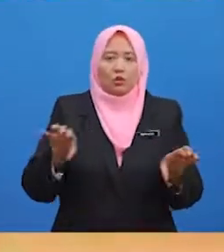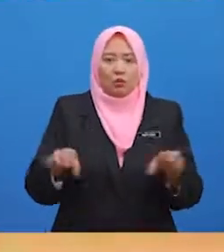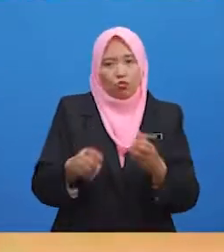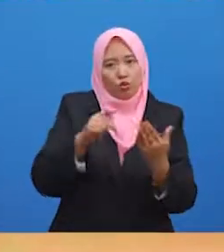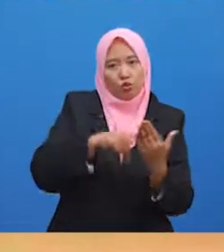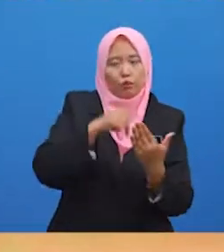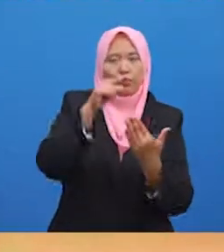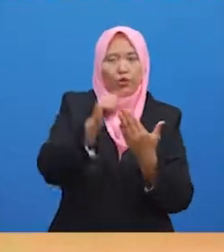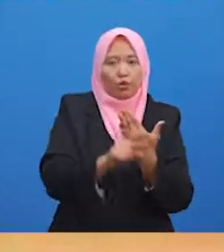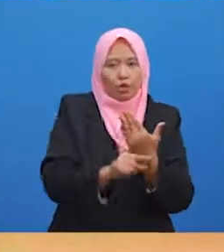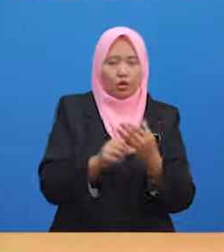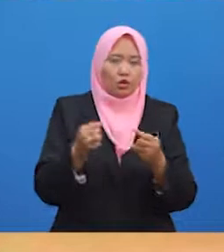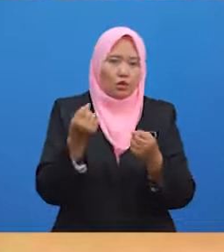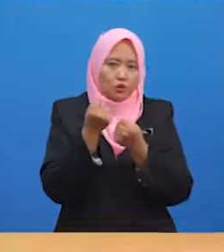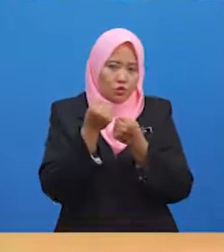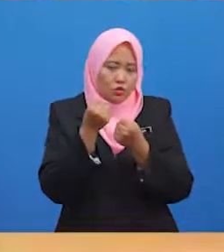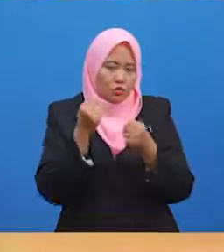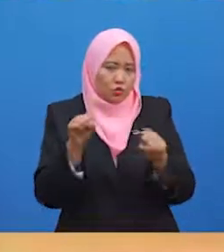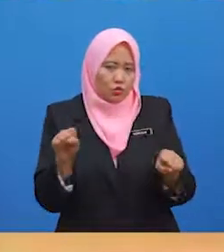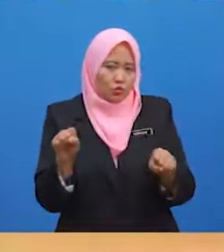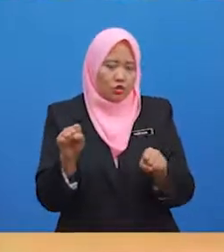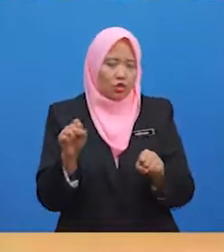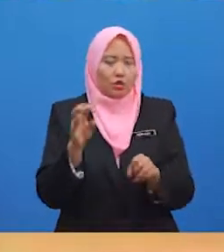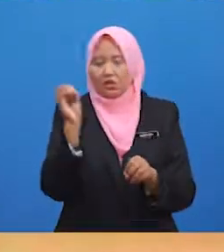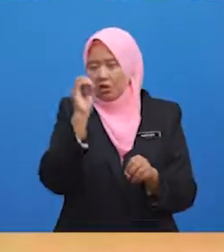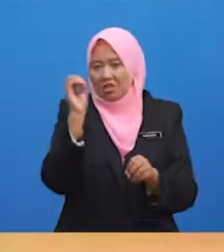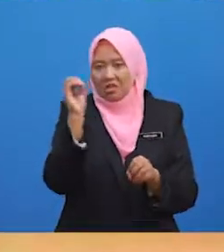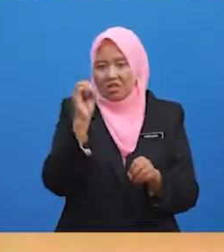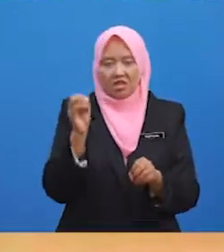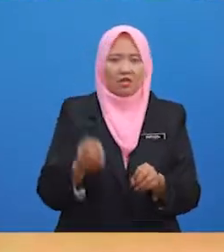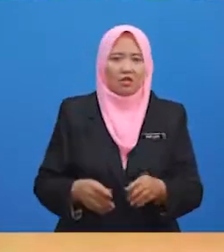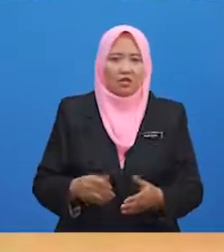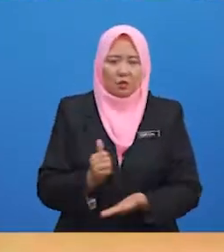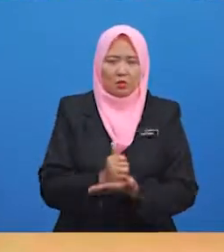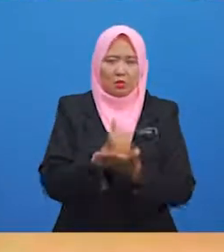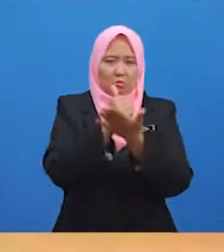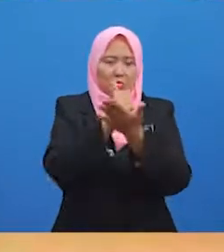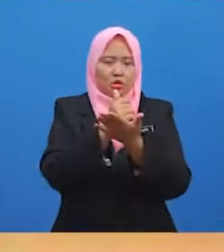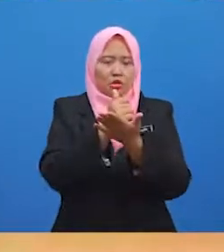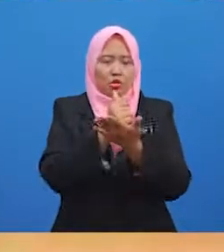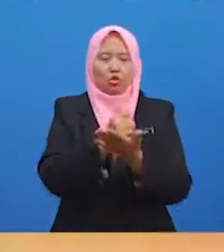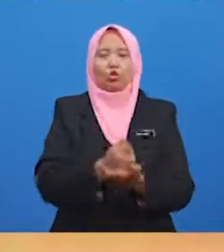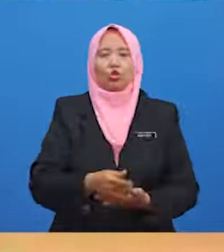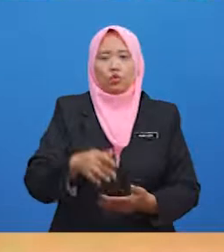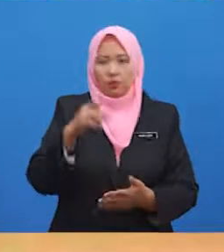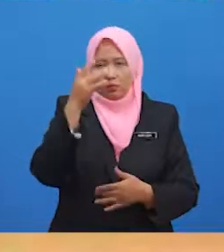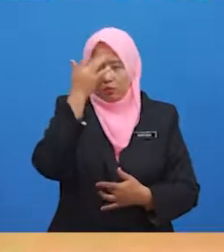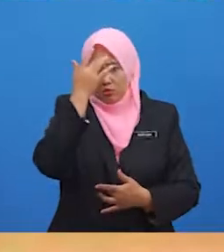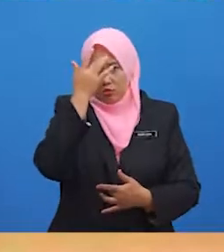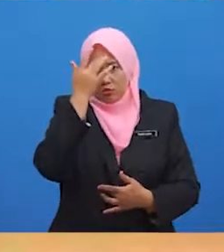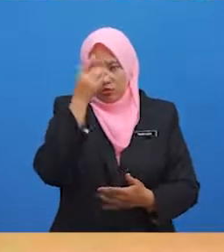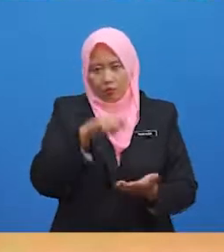aktiviti sukan tersebut tidak mempunyai pegawai atau pembantu perubatan, adalah menjadi tanggungjawab